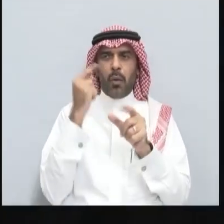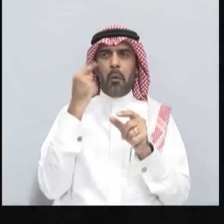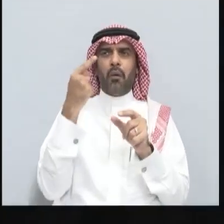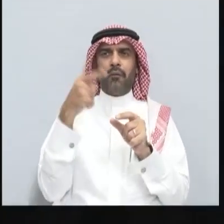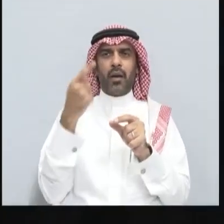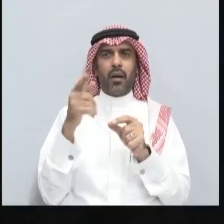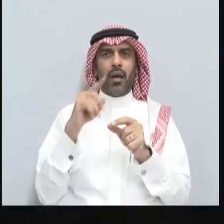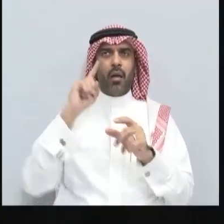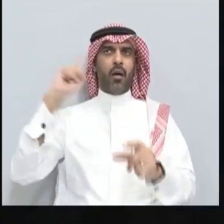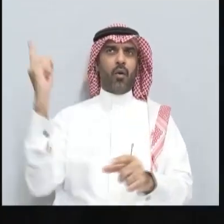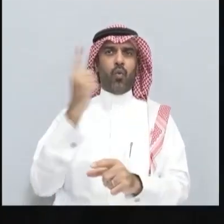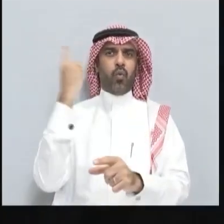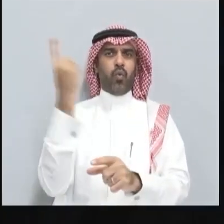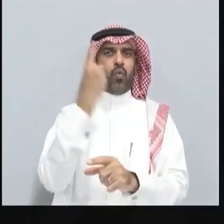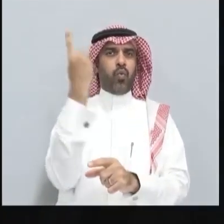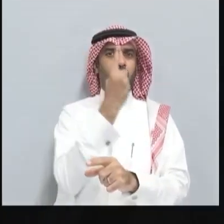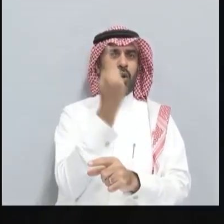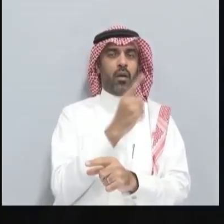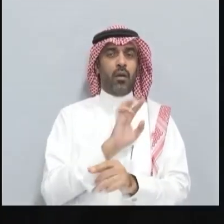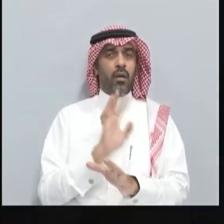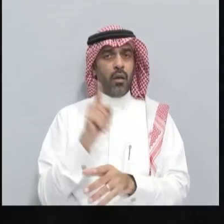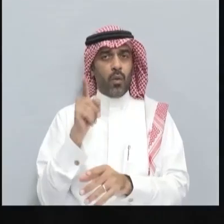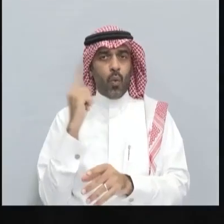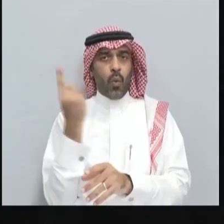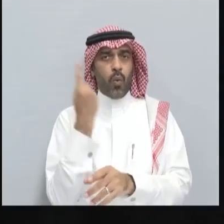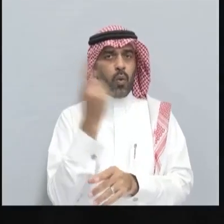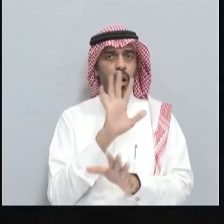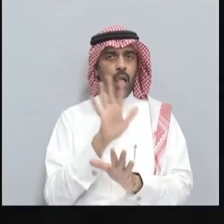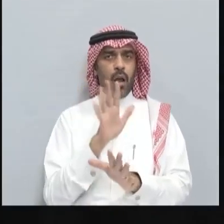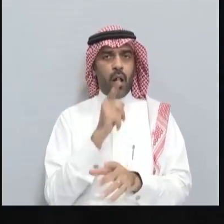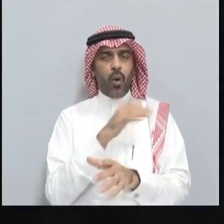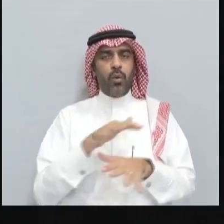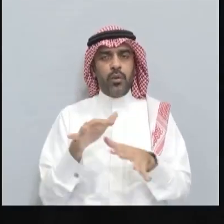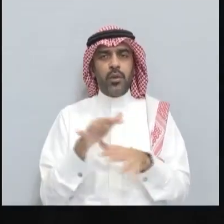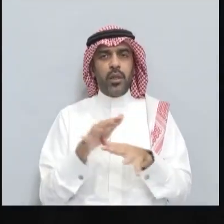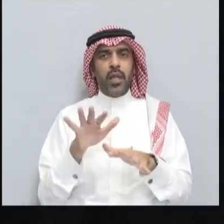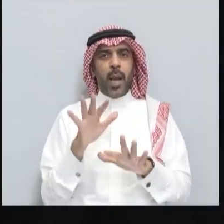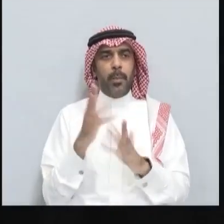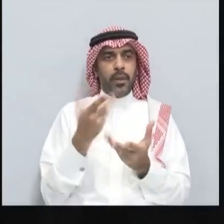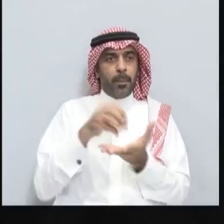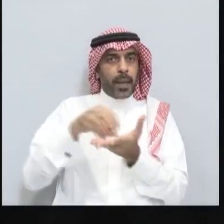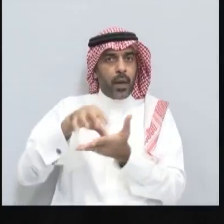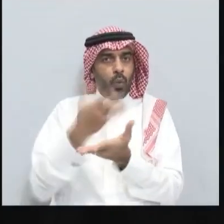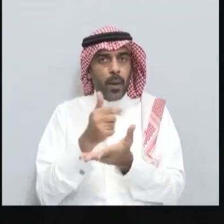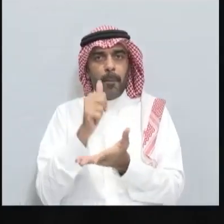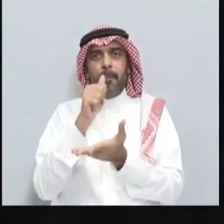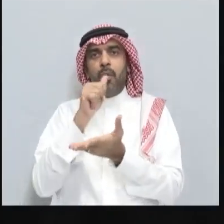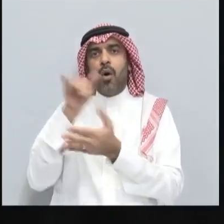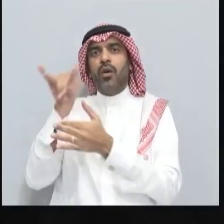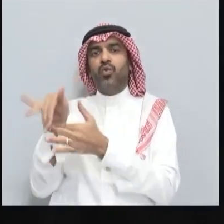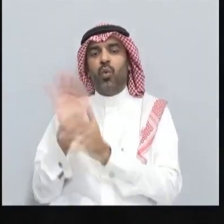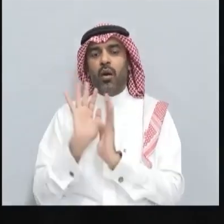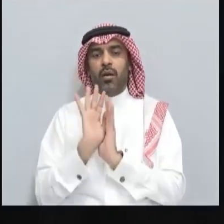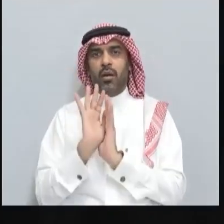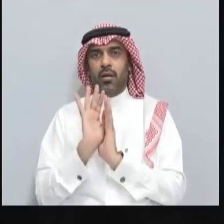اذا هو مرتبط بالتغيرات على سطح الارض وبحركه ماذا الزلازل بحركه الصفائح اي بحدوث الزلازل اذا دائما